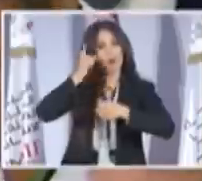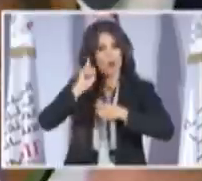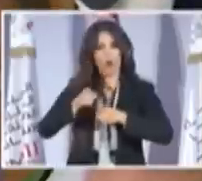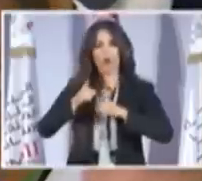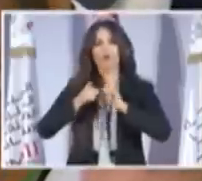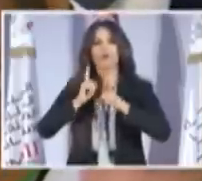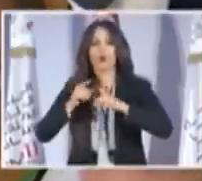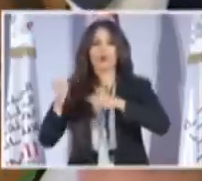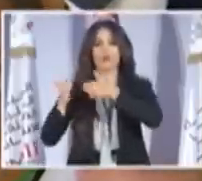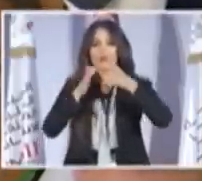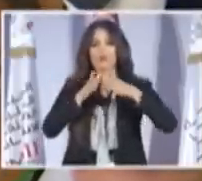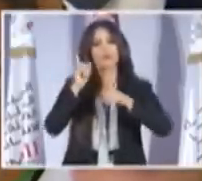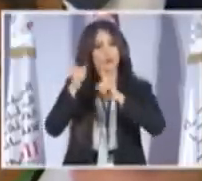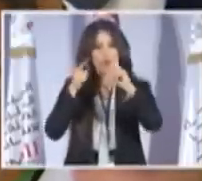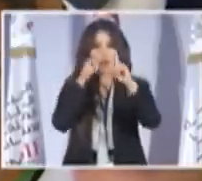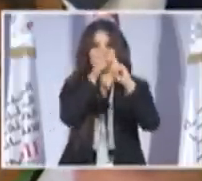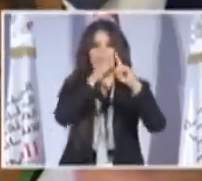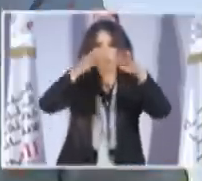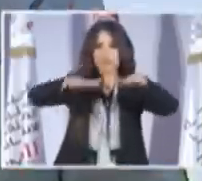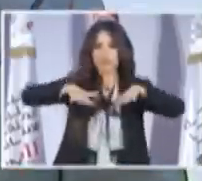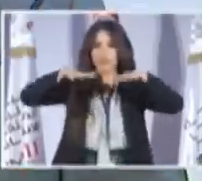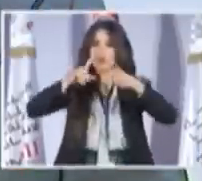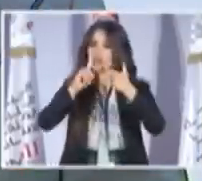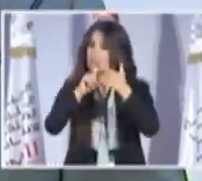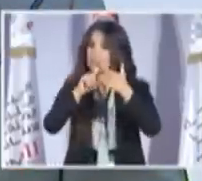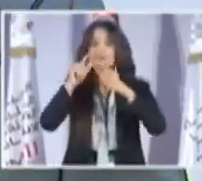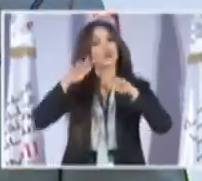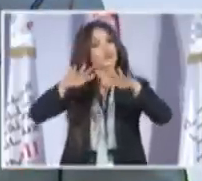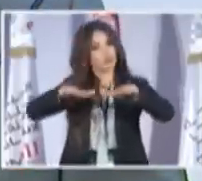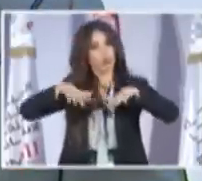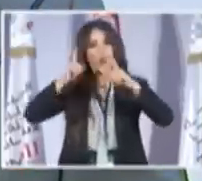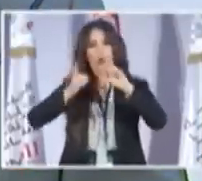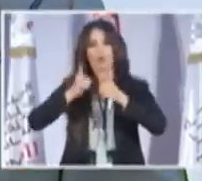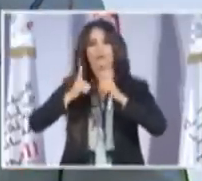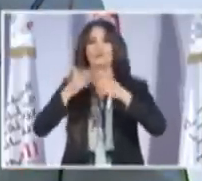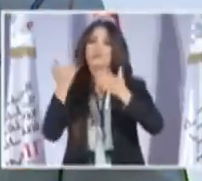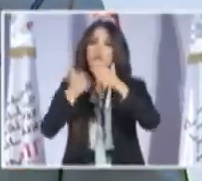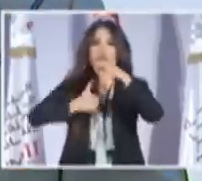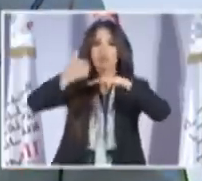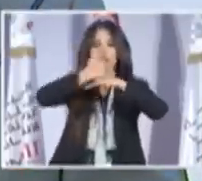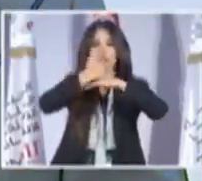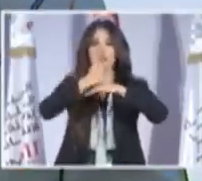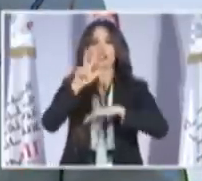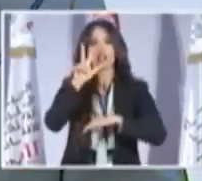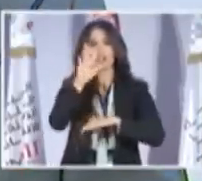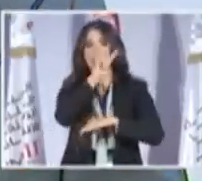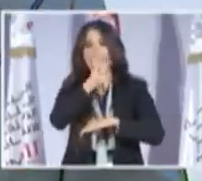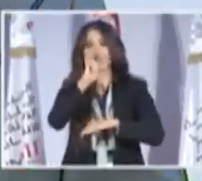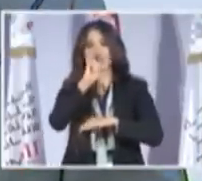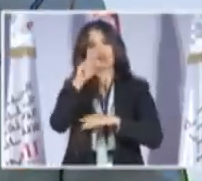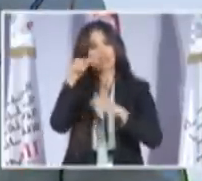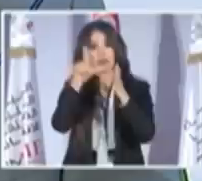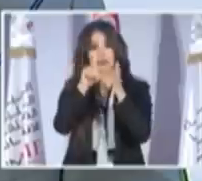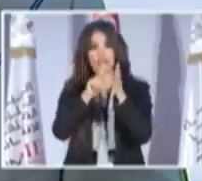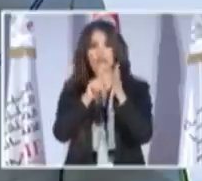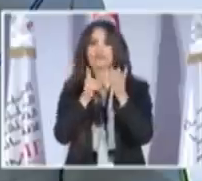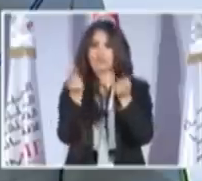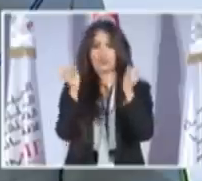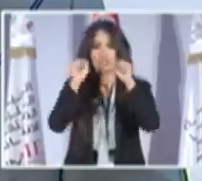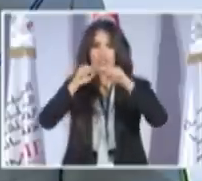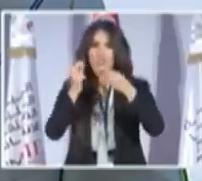لل تشريعيه واعدتها حكم اخر بالنسبه لل رئاسيه بالنسبه ل رئاسيه يقول الفصل مائه وثلاثه واربعين اعاده الترتيب